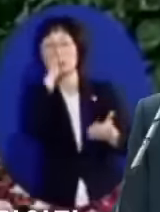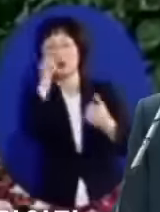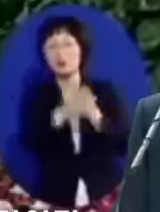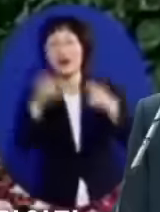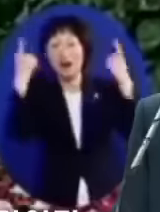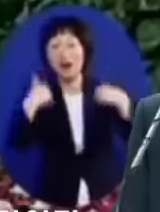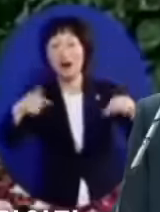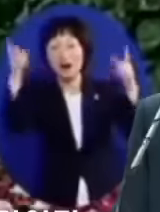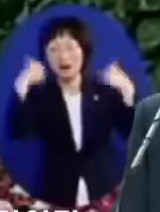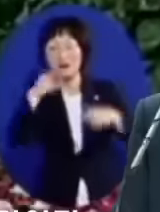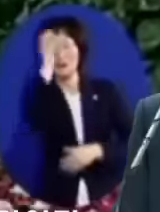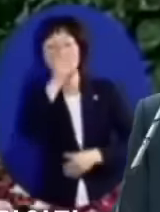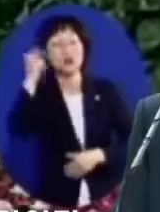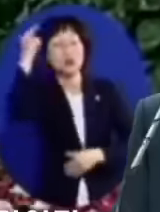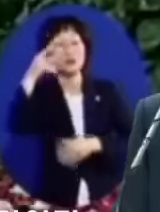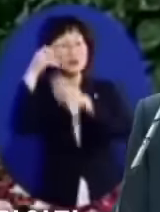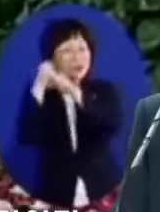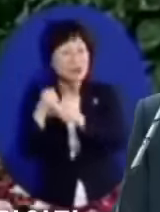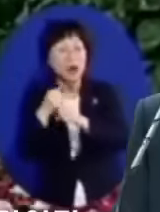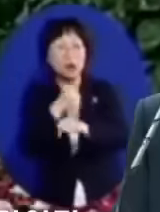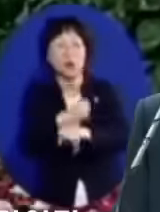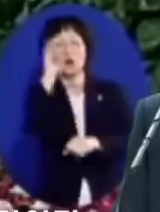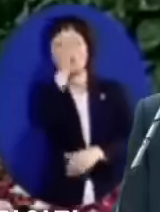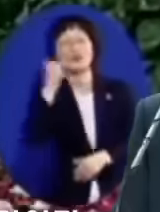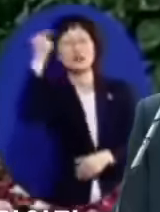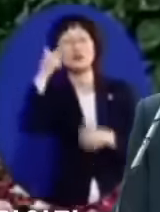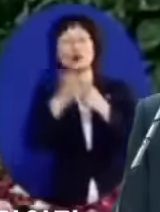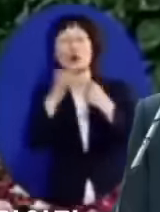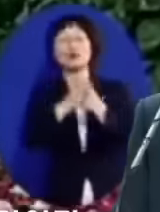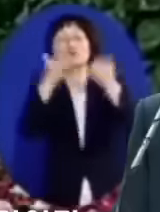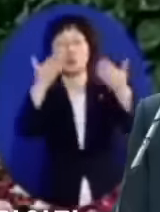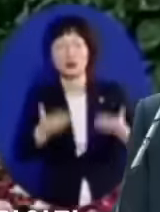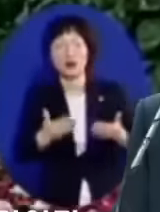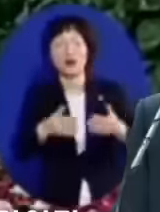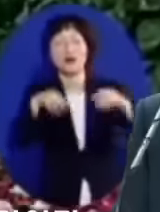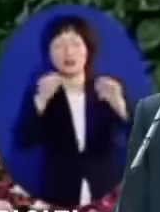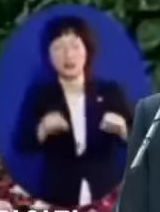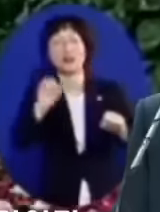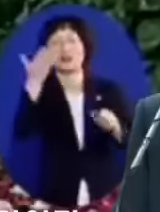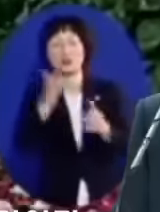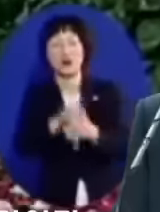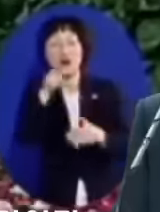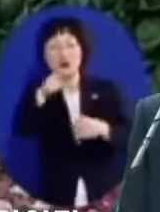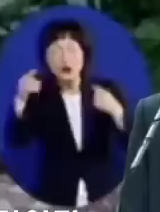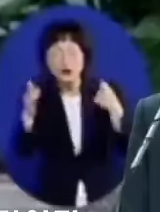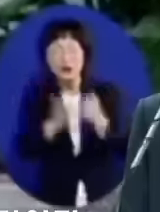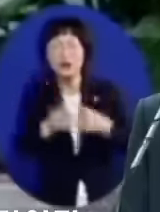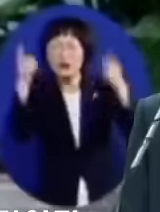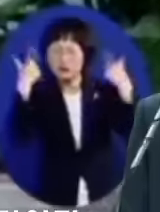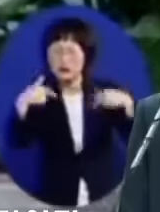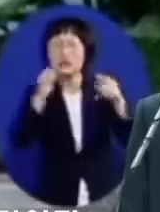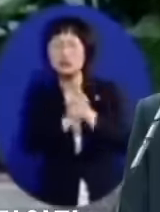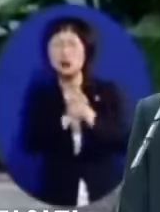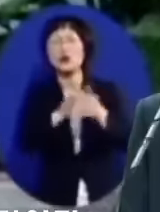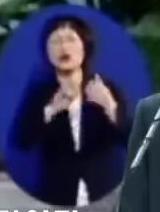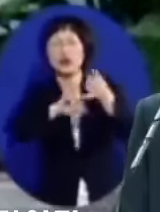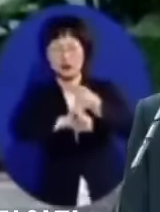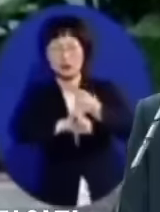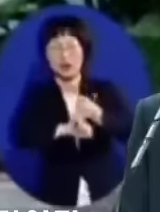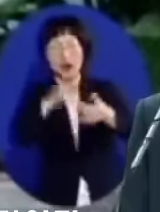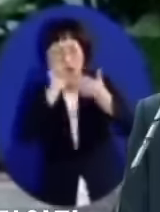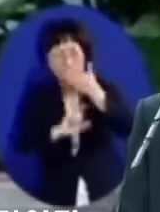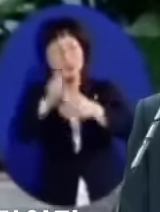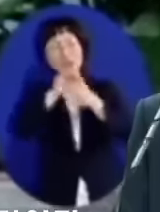우리는 성령님을 의지해서 성령님의 도움을 받아서 살아야 되는 것입니다. 그렇기 때문에 늘 기도해야 돼요. 아침에도 기도해야